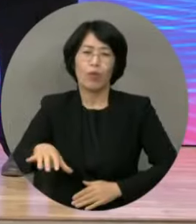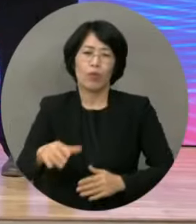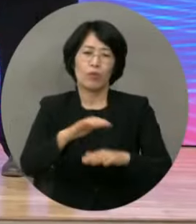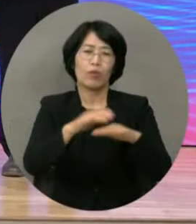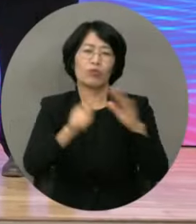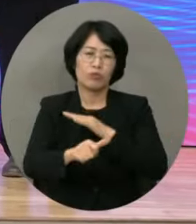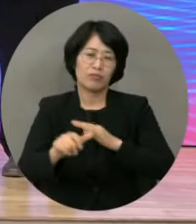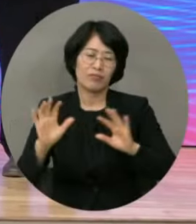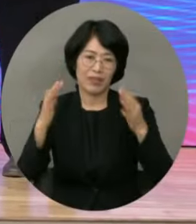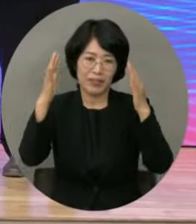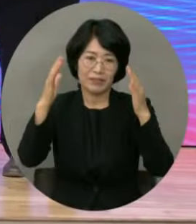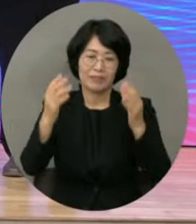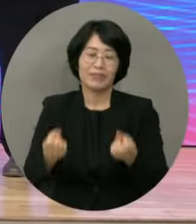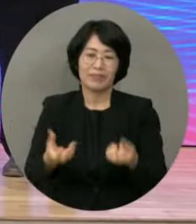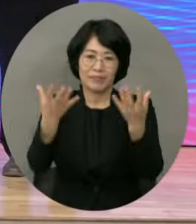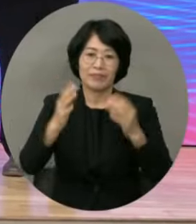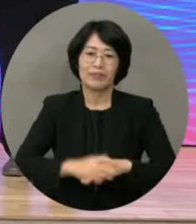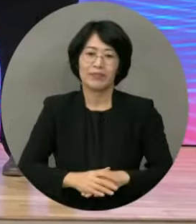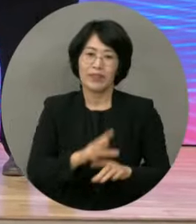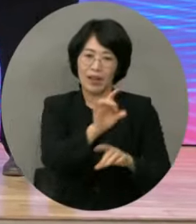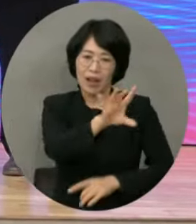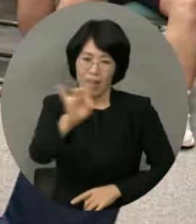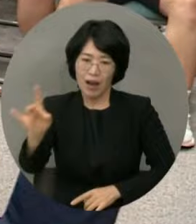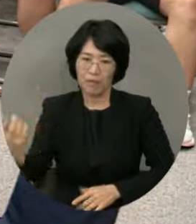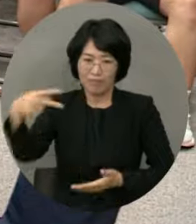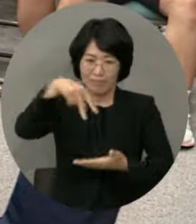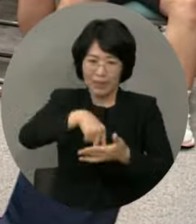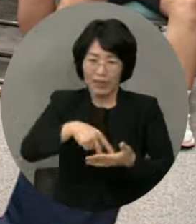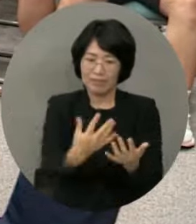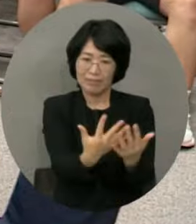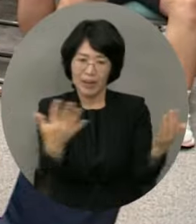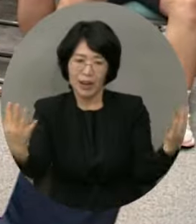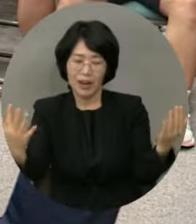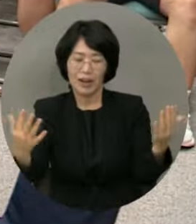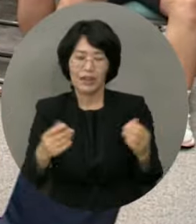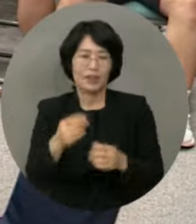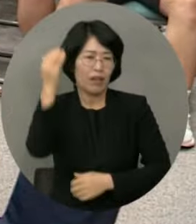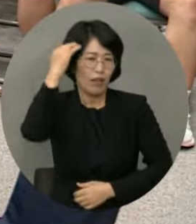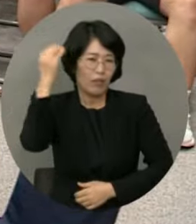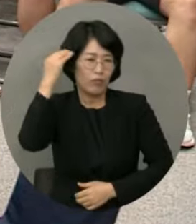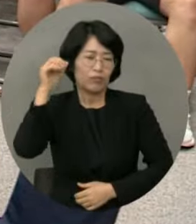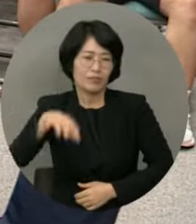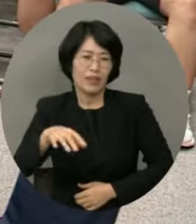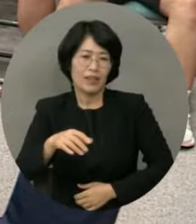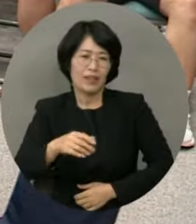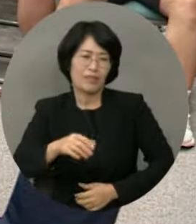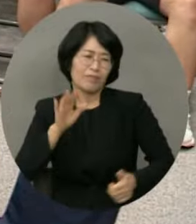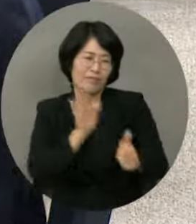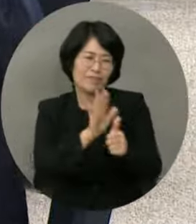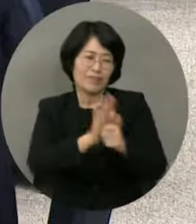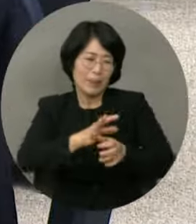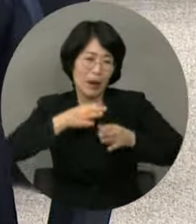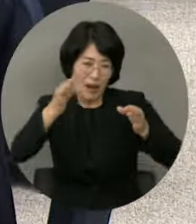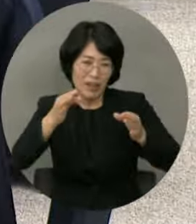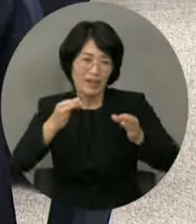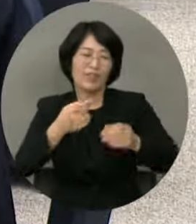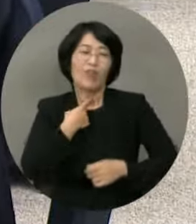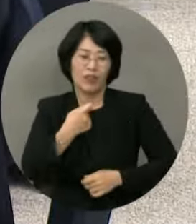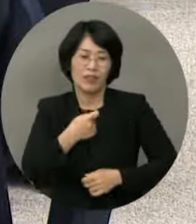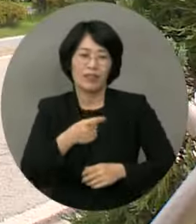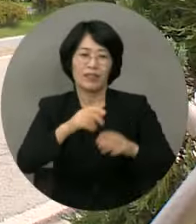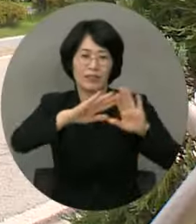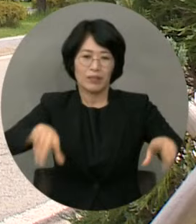마련된 환영식. 한 명씩 무대에 오르자 멀리 서나마 응원의 목소리를 전했던 도민들이 박수를